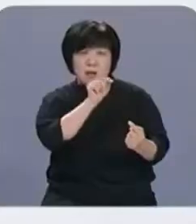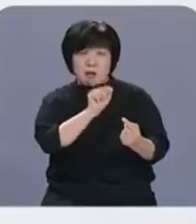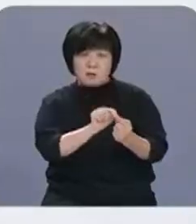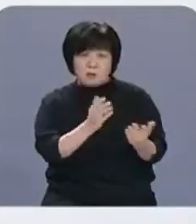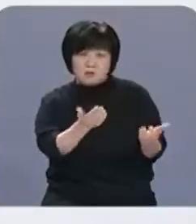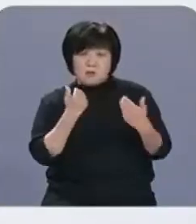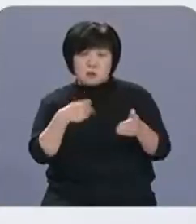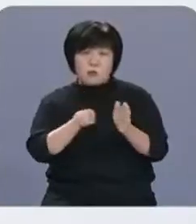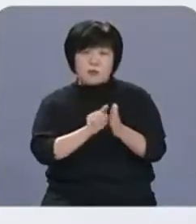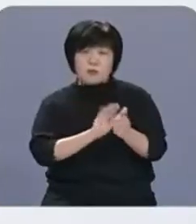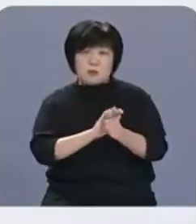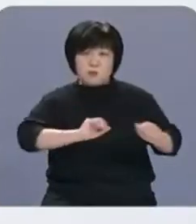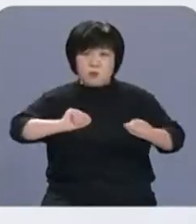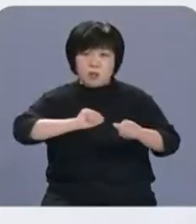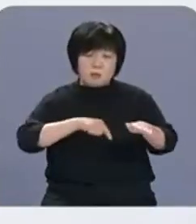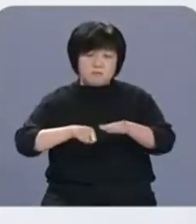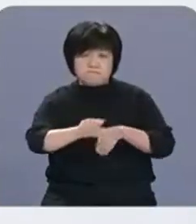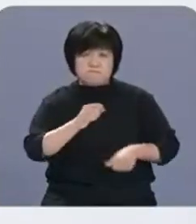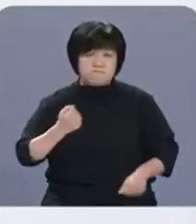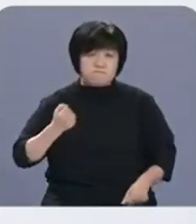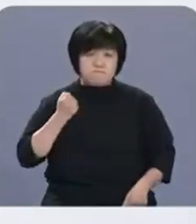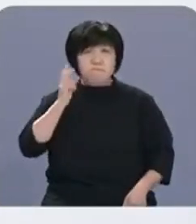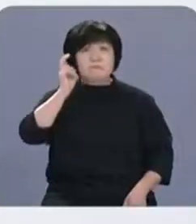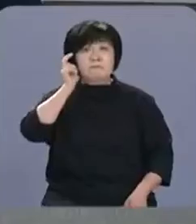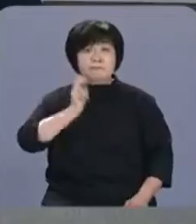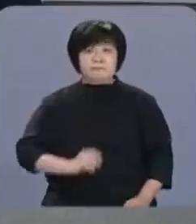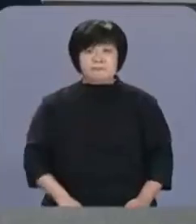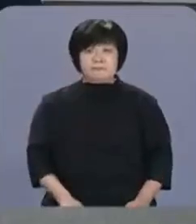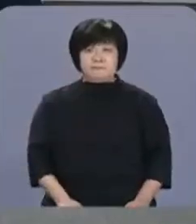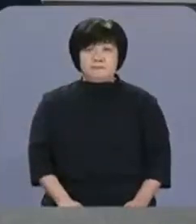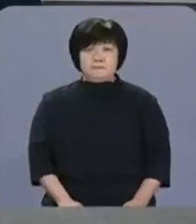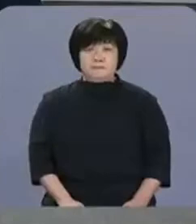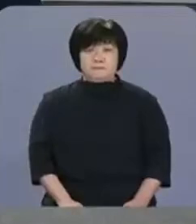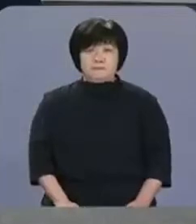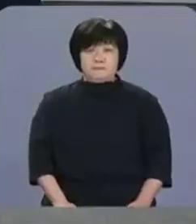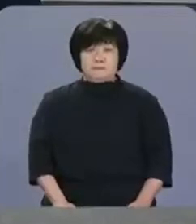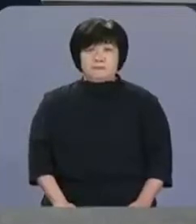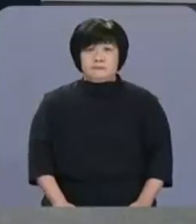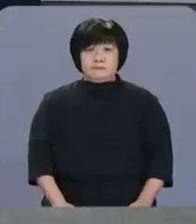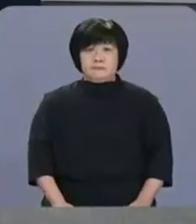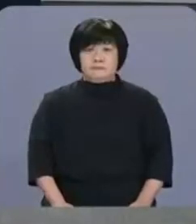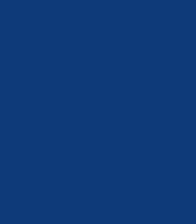엑스포 유치를 위한 지지 활동에 나설 예정입니다. KBS 뉴스 강예슬입니다.